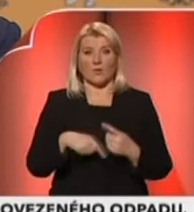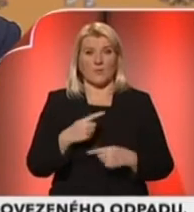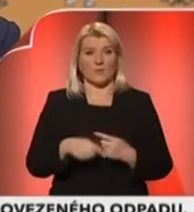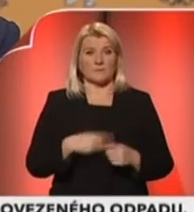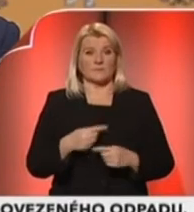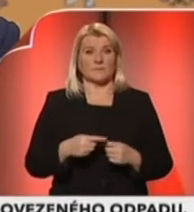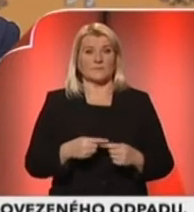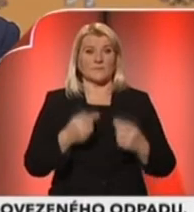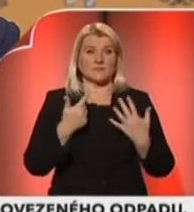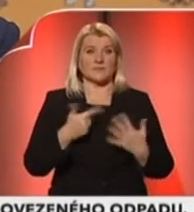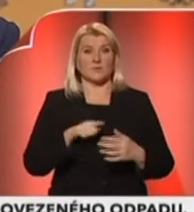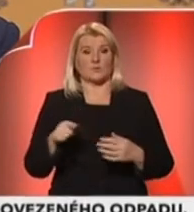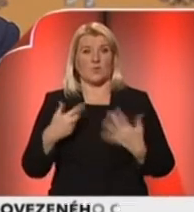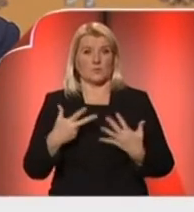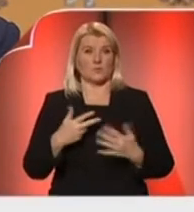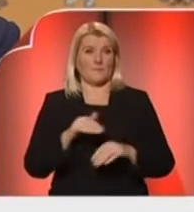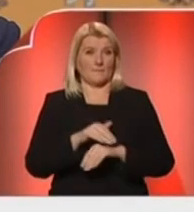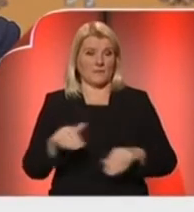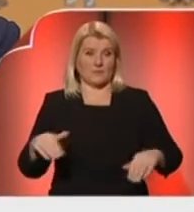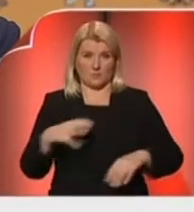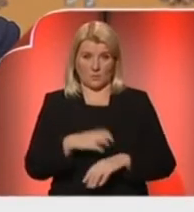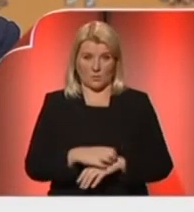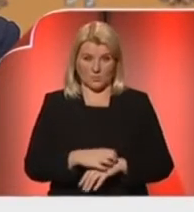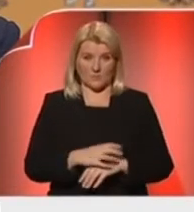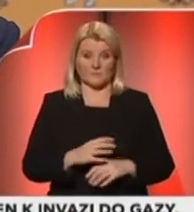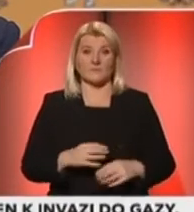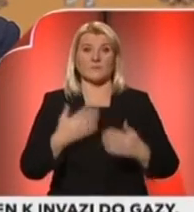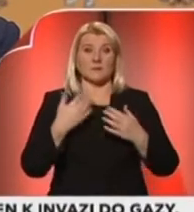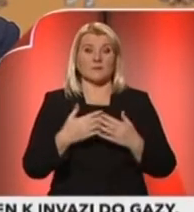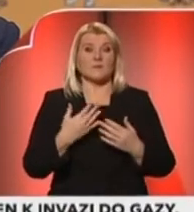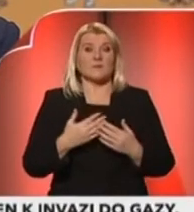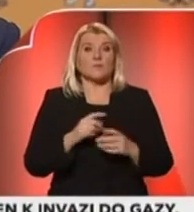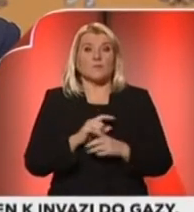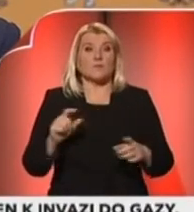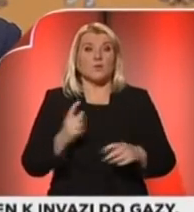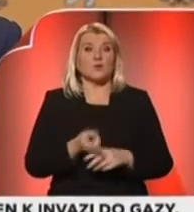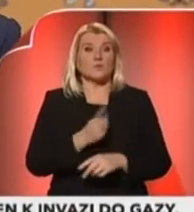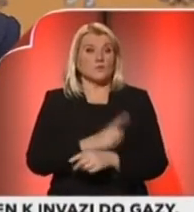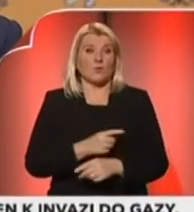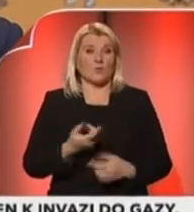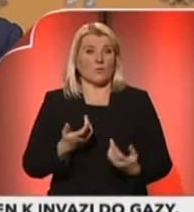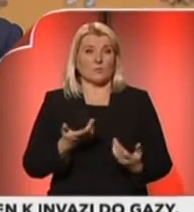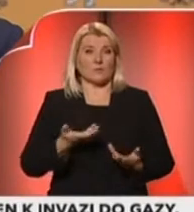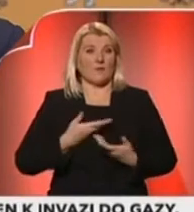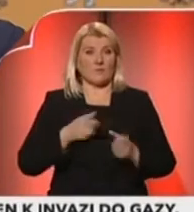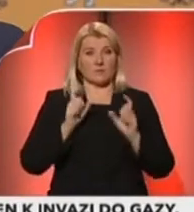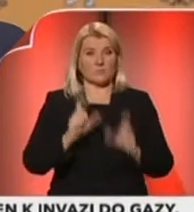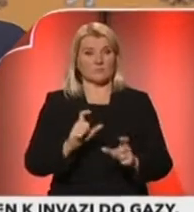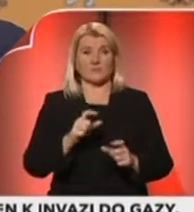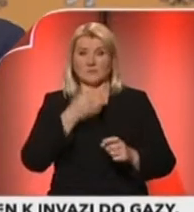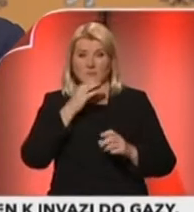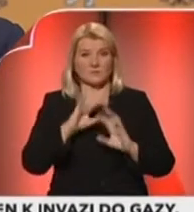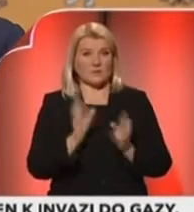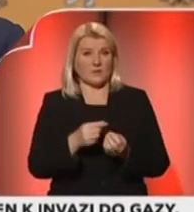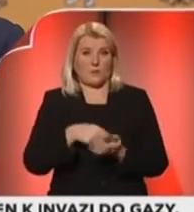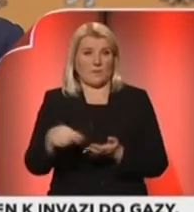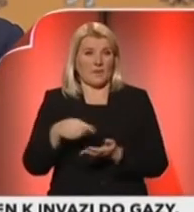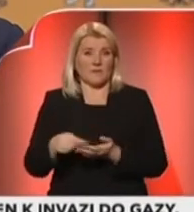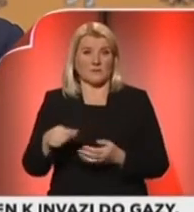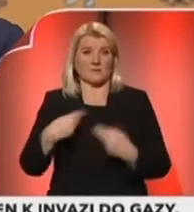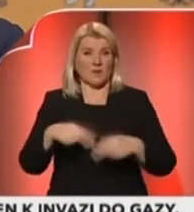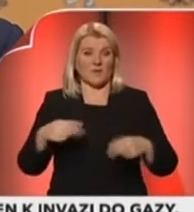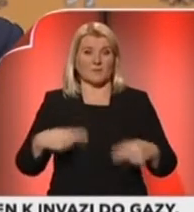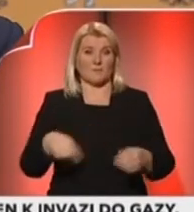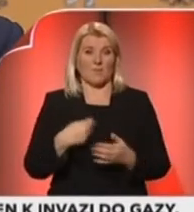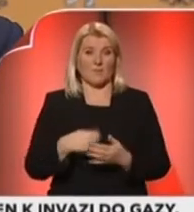kolem 7-8 milionů korun, protože víte, že nám soud znemožnil proplácení všech těch poplatků tak, jak jsme